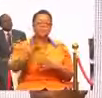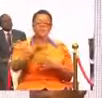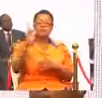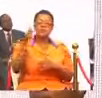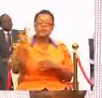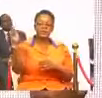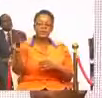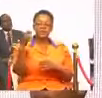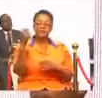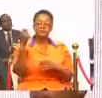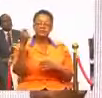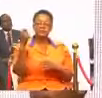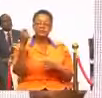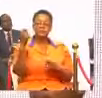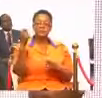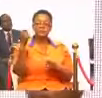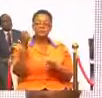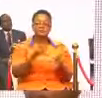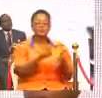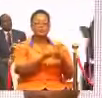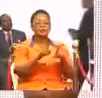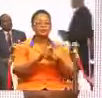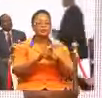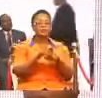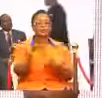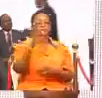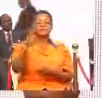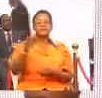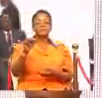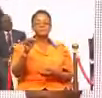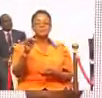Kenya, chama cha Mashinani,